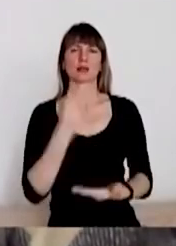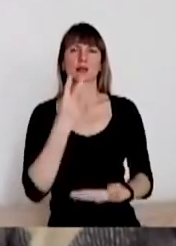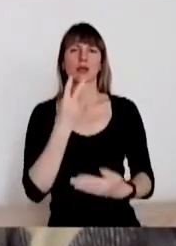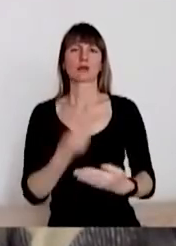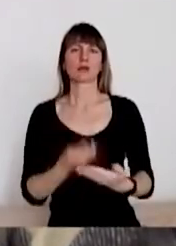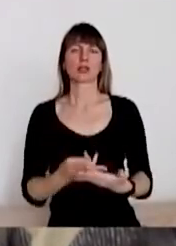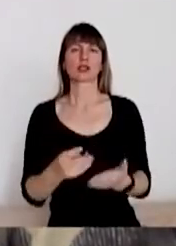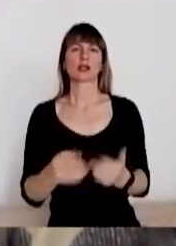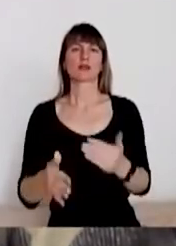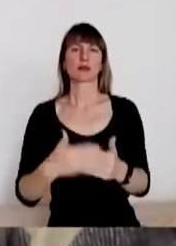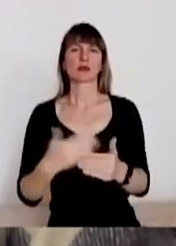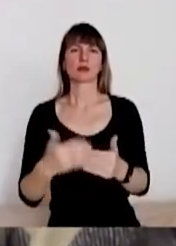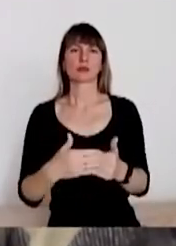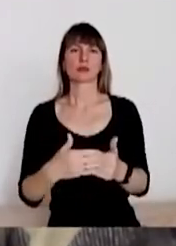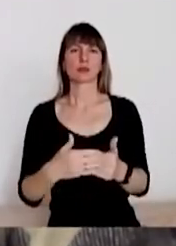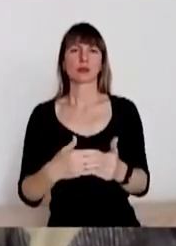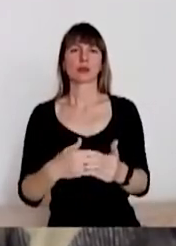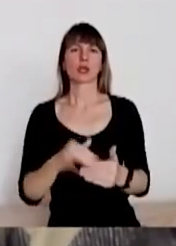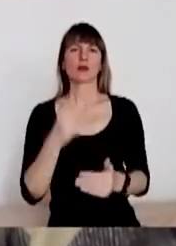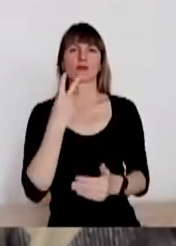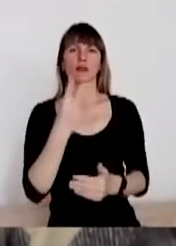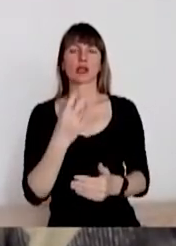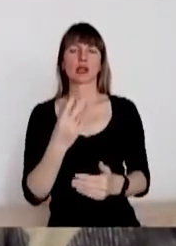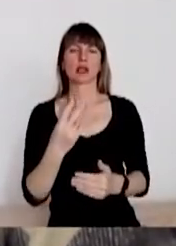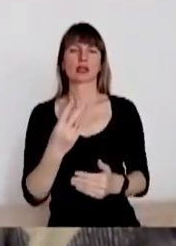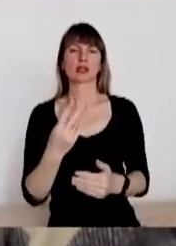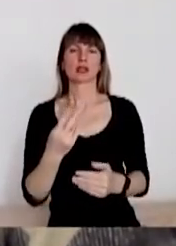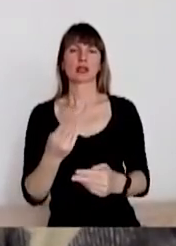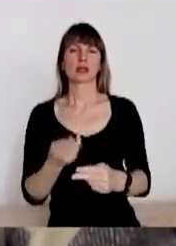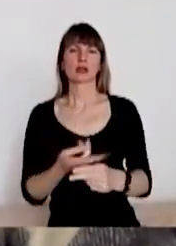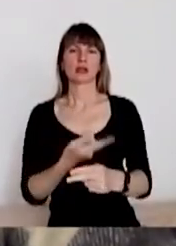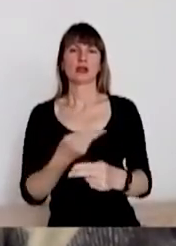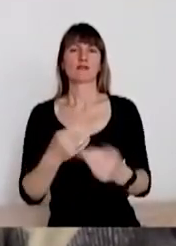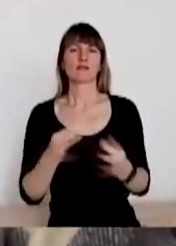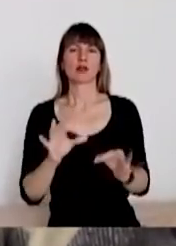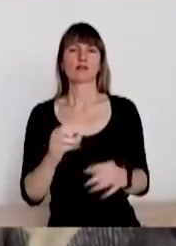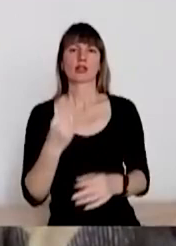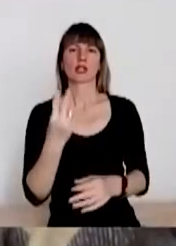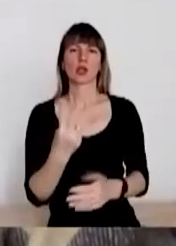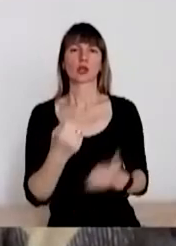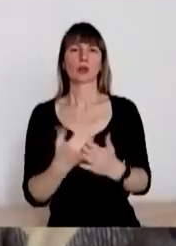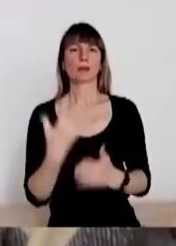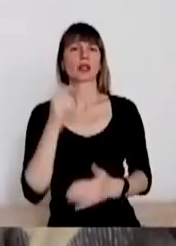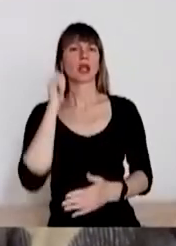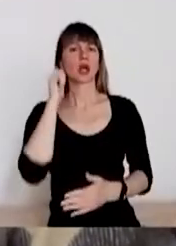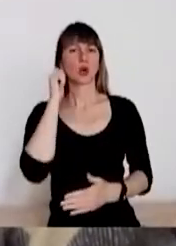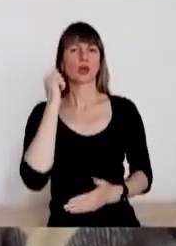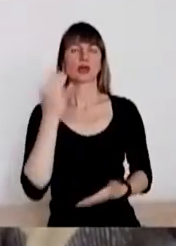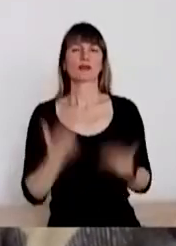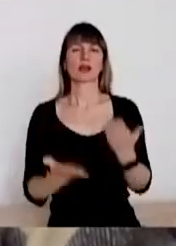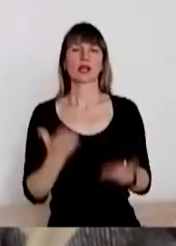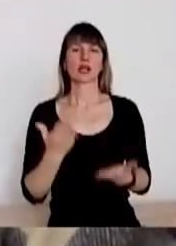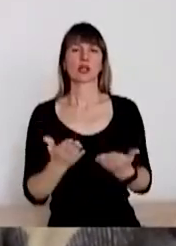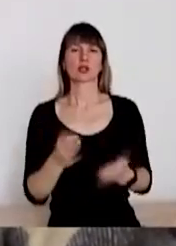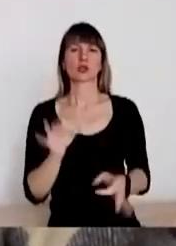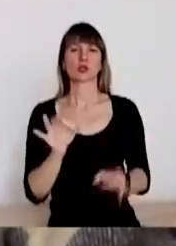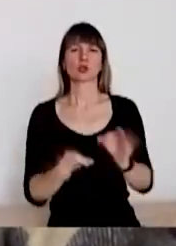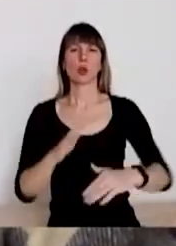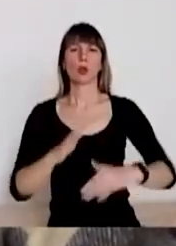покарання у вигляді позбавлення волі від 3 до 5 років. І якщо судова